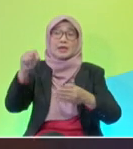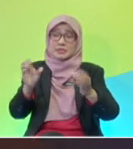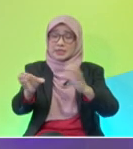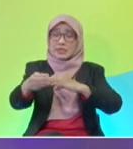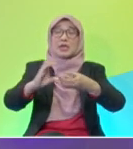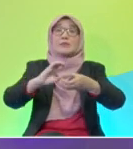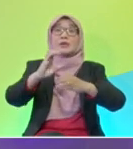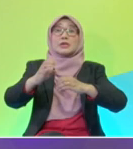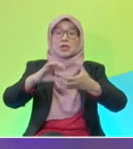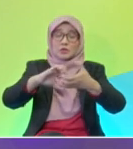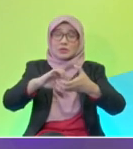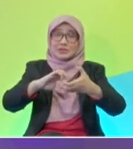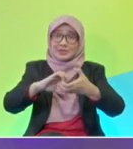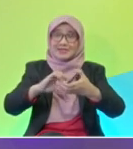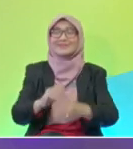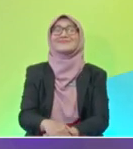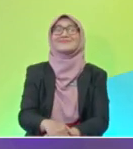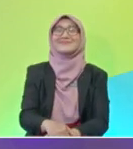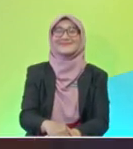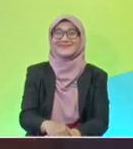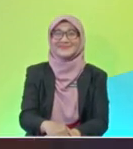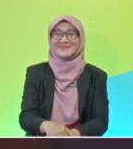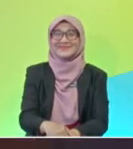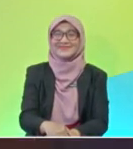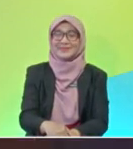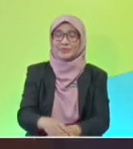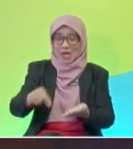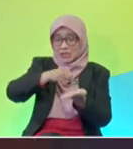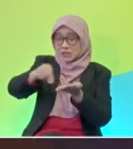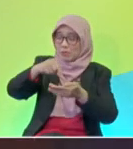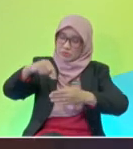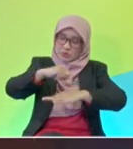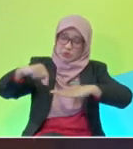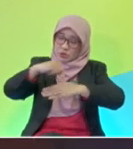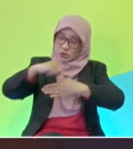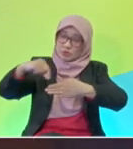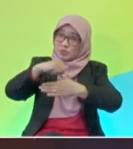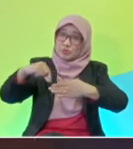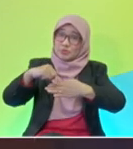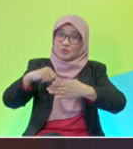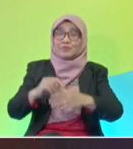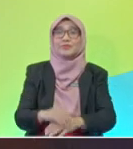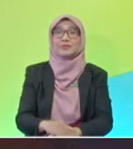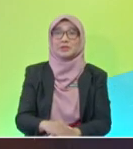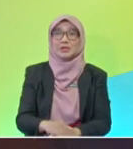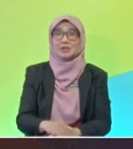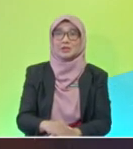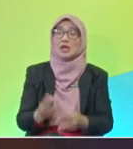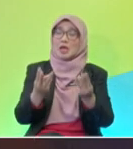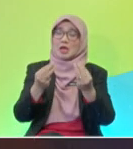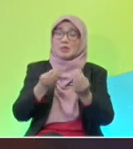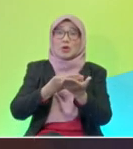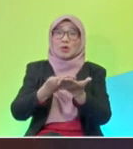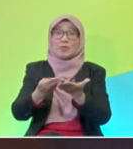bekas pensil Mir bekas pensil bekas duit pula zipnya dah rosak Mir zip dah rosak jadi dia mahu membeli yang baru